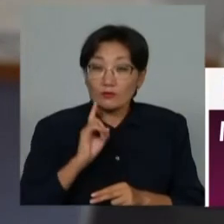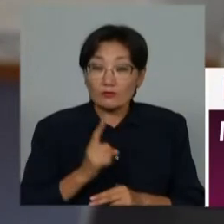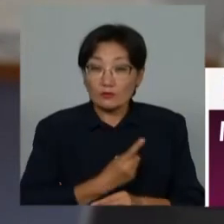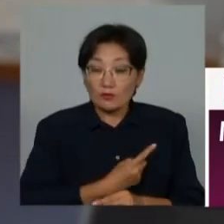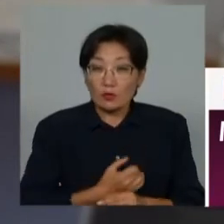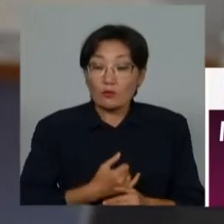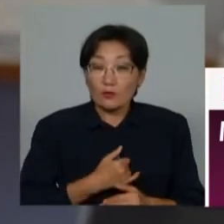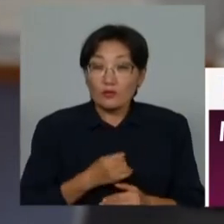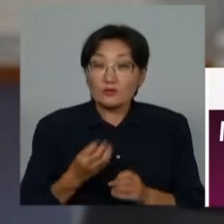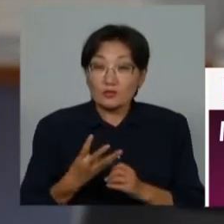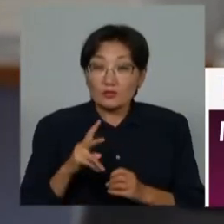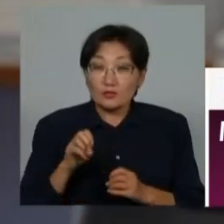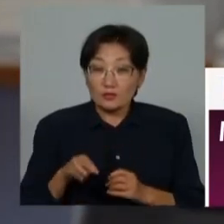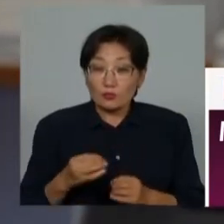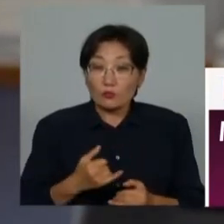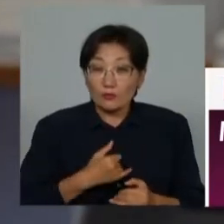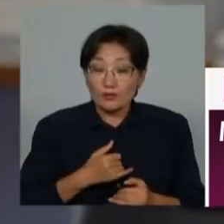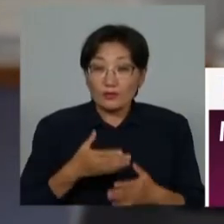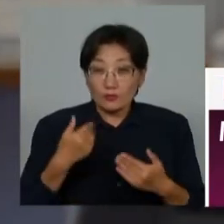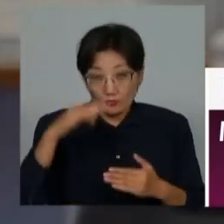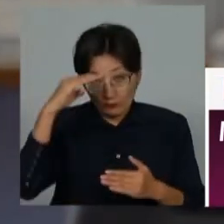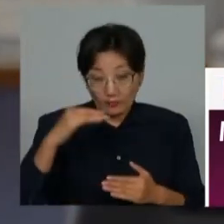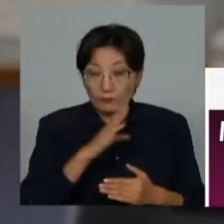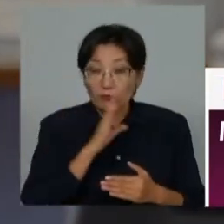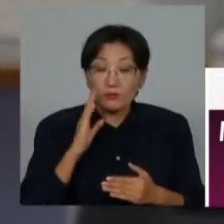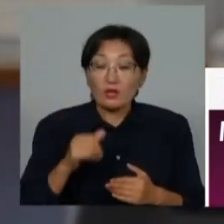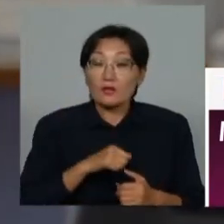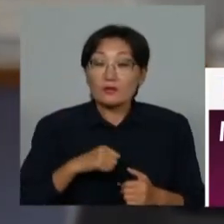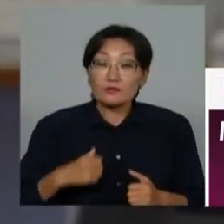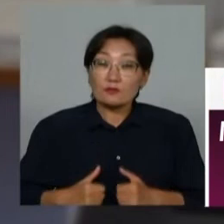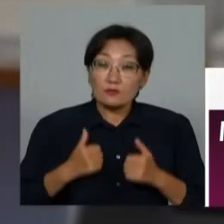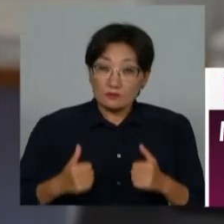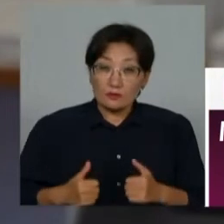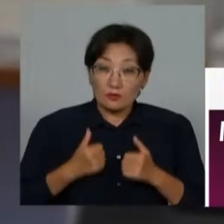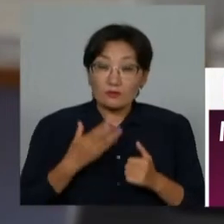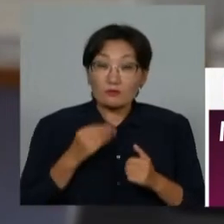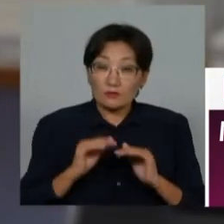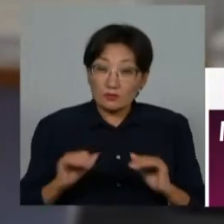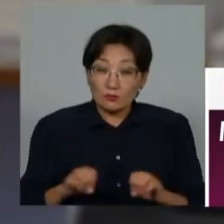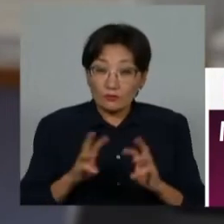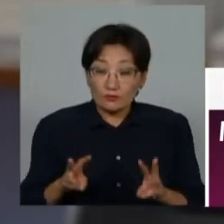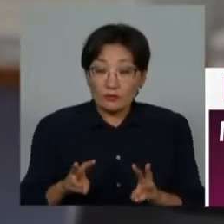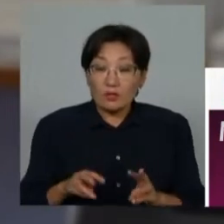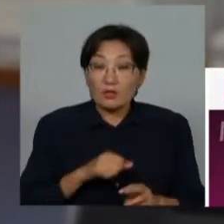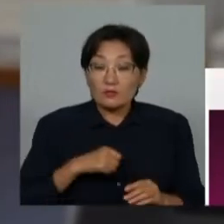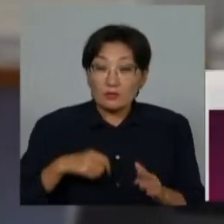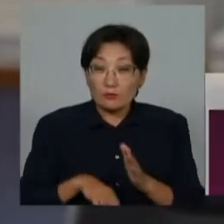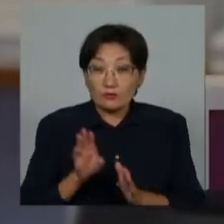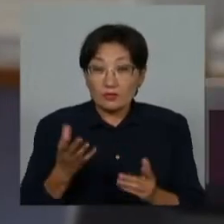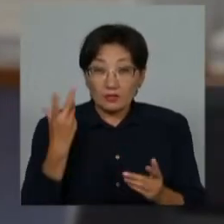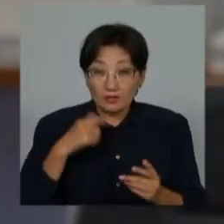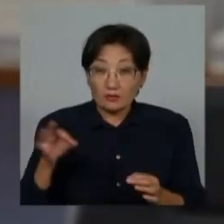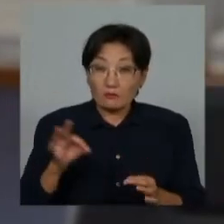нет родителей. Я как бы сама стараюсь своих детей содержать в порядке. Ну, дать все им самое лучшее. Но когда вот такие